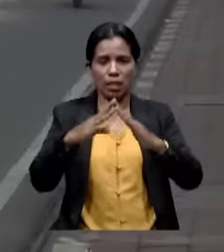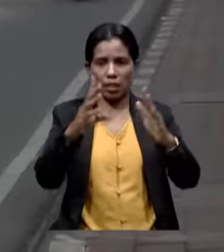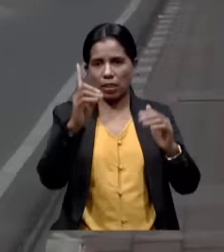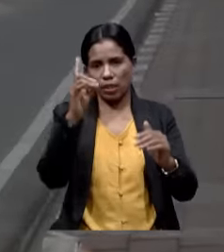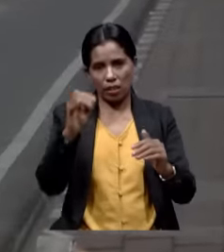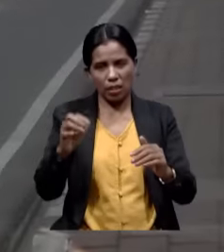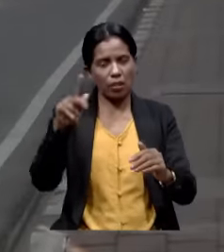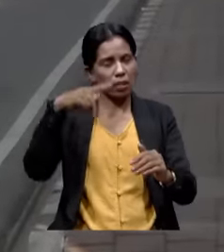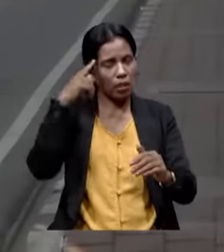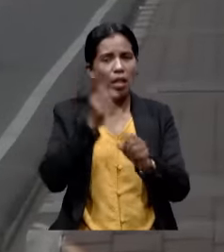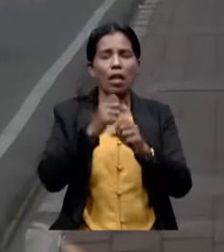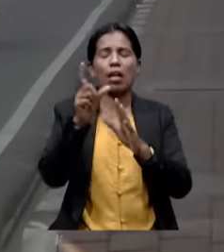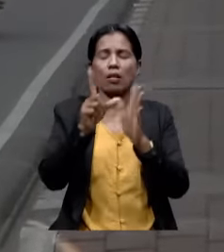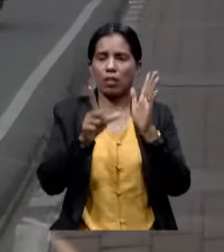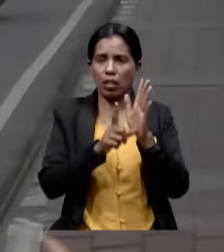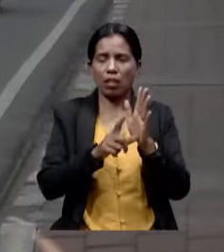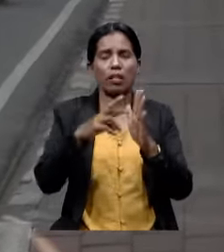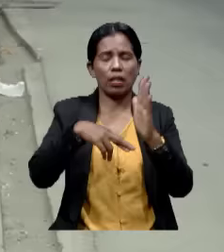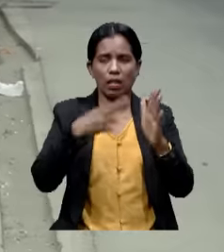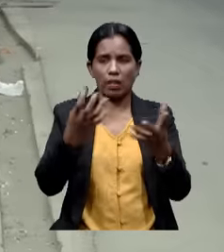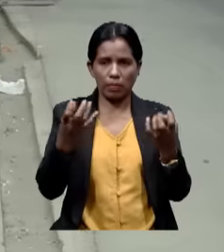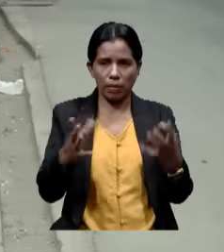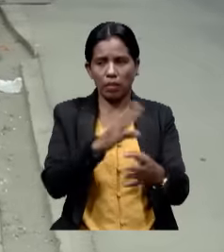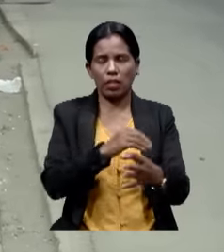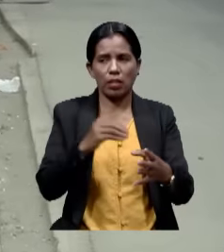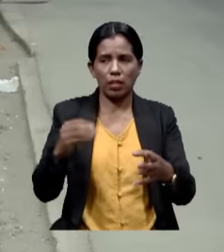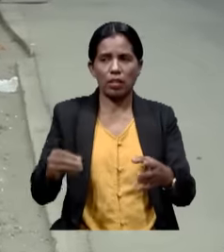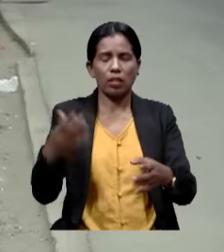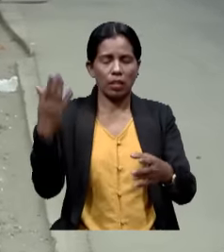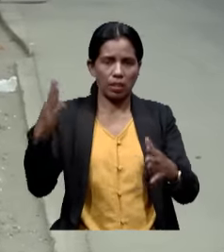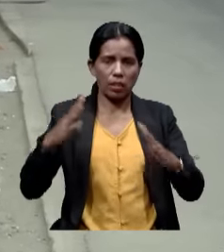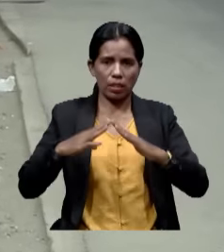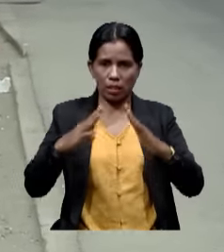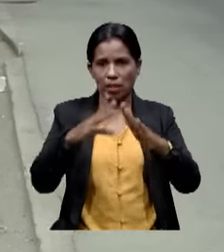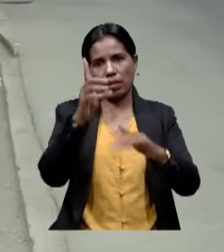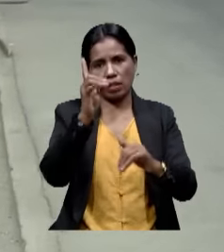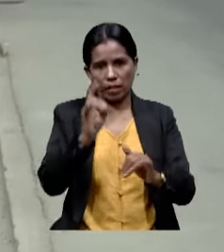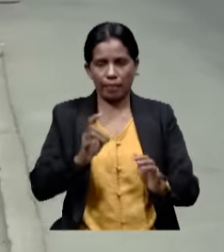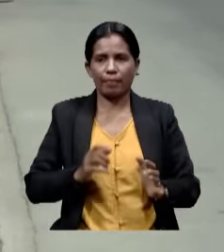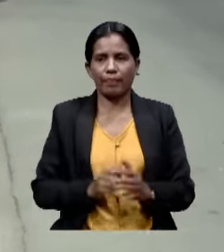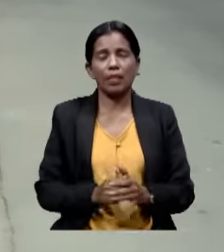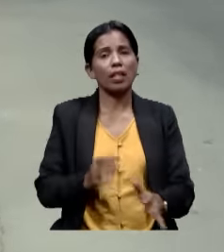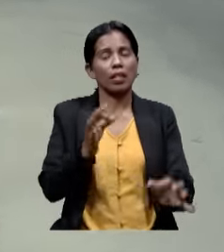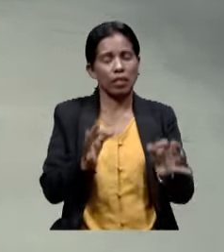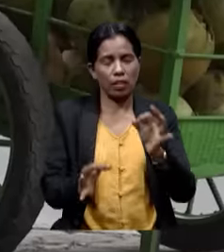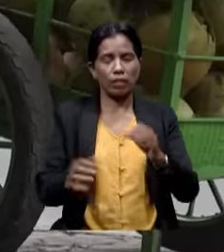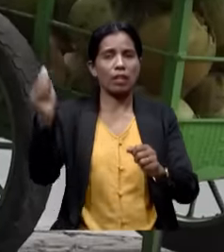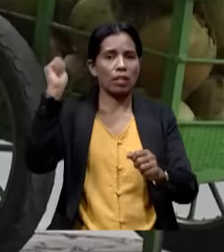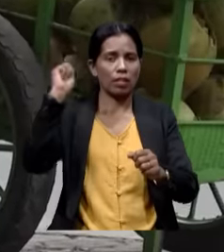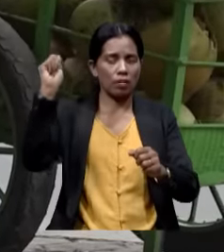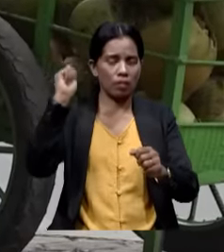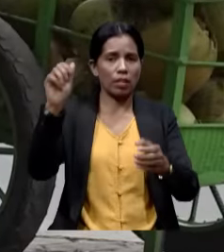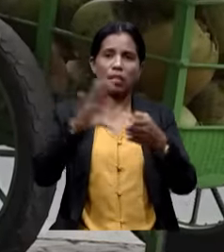ho delimita movimento a Eleba, no negociante ambulante iha cidade dili. Maski ia kampanye